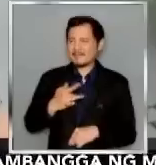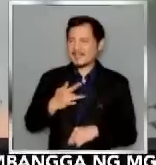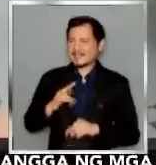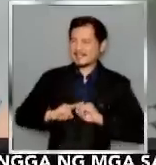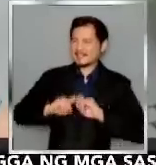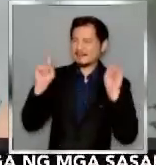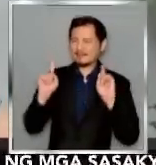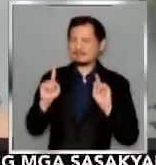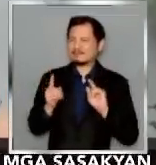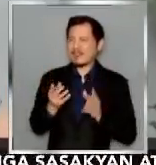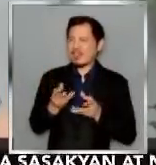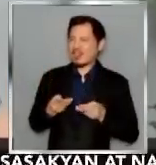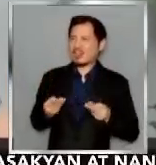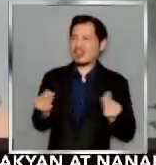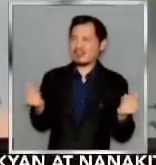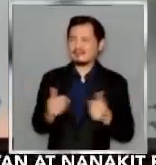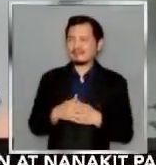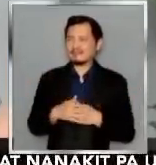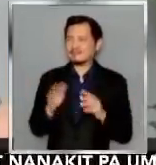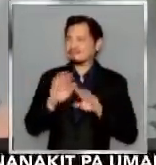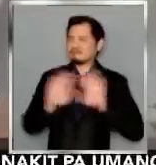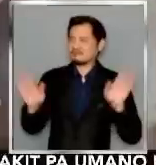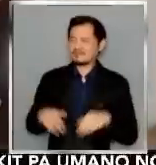na. Hindi na. No more. Bye.